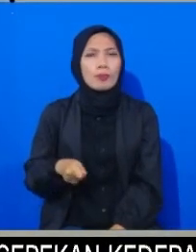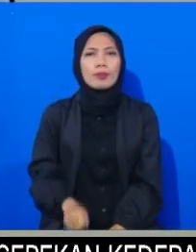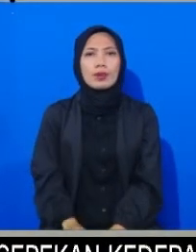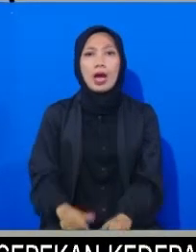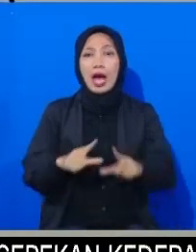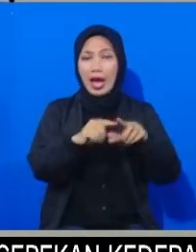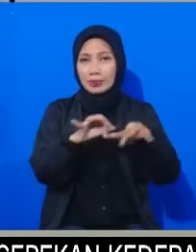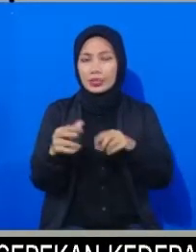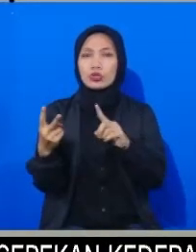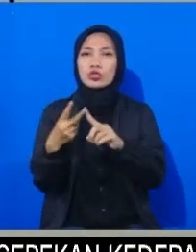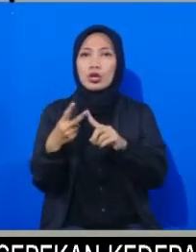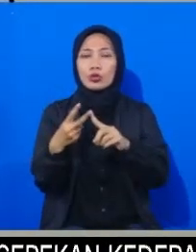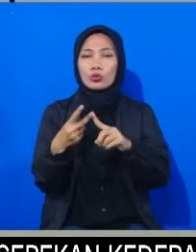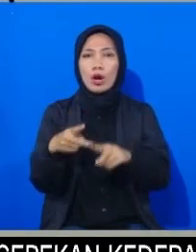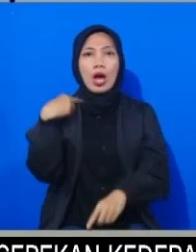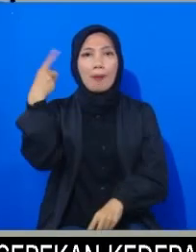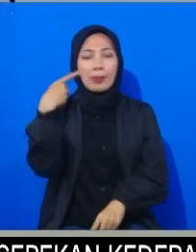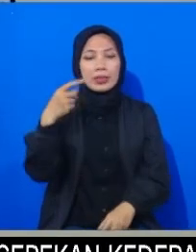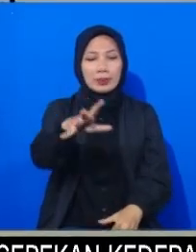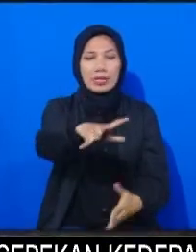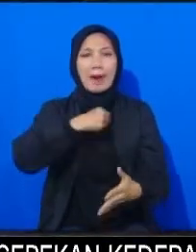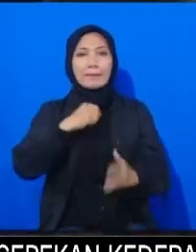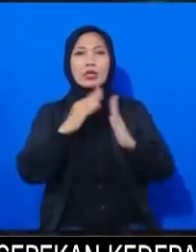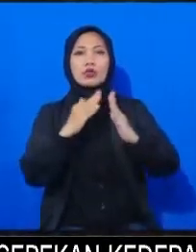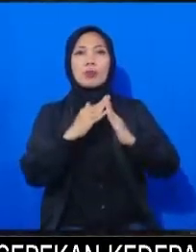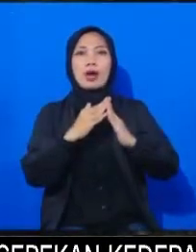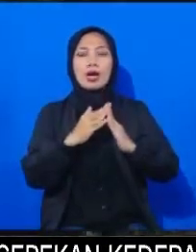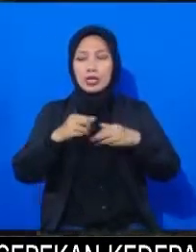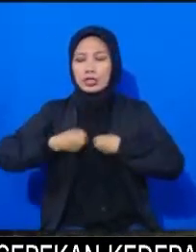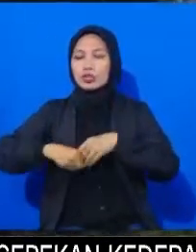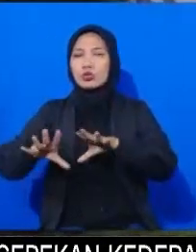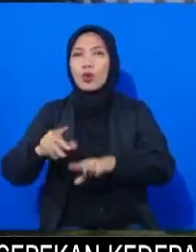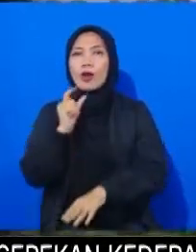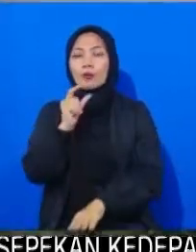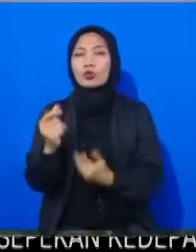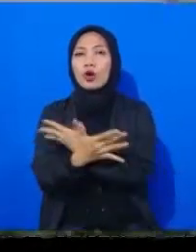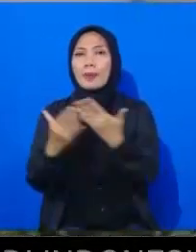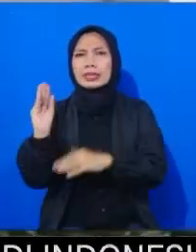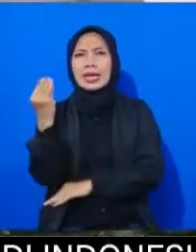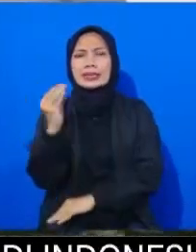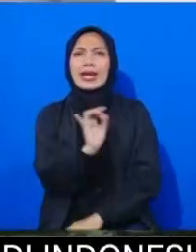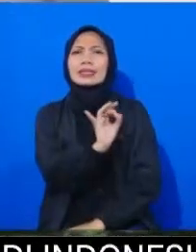Bahkan, unit rumah bisa ditarik dan dijual kembali kepada warga DKI lain yang benar-benar